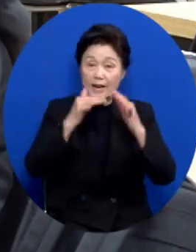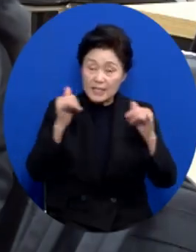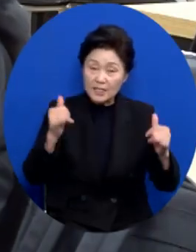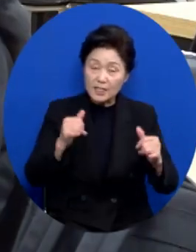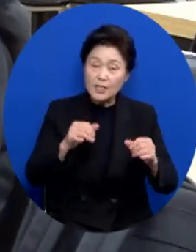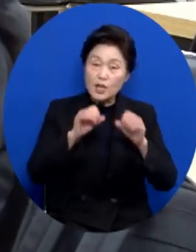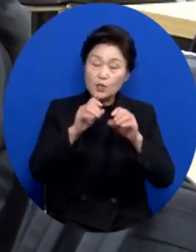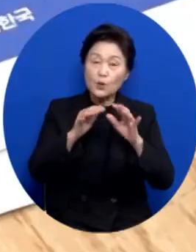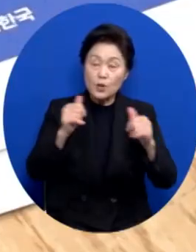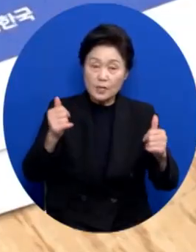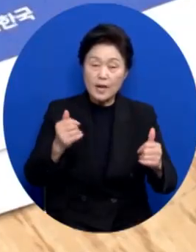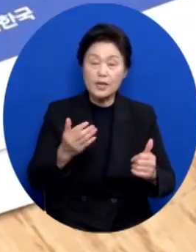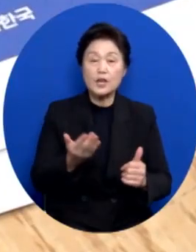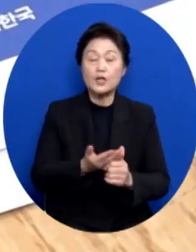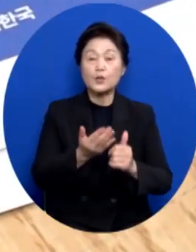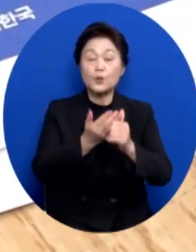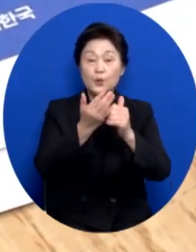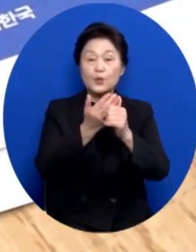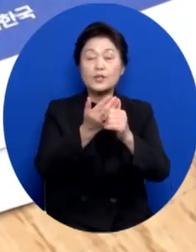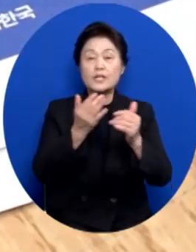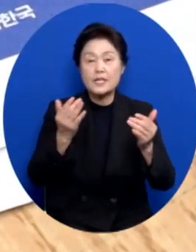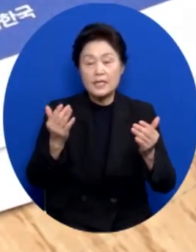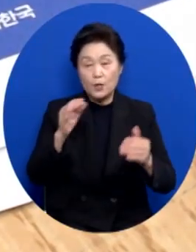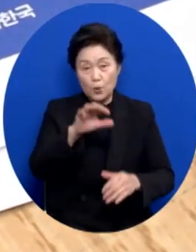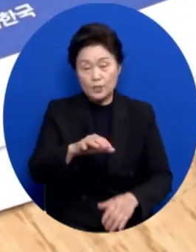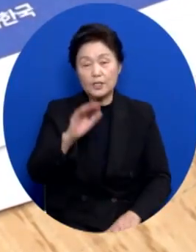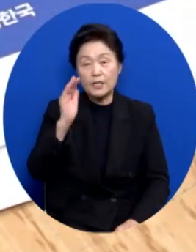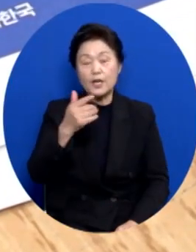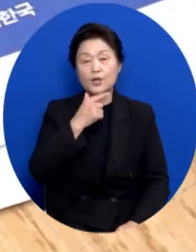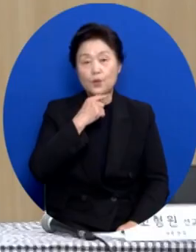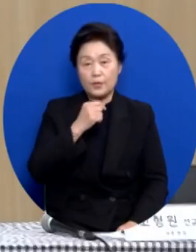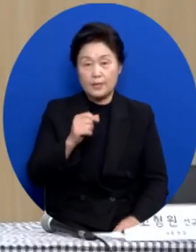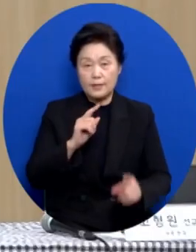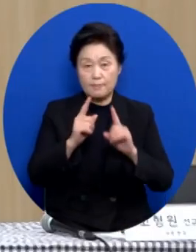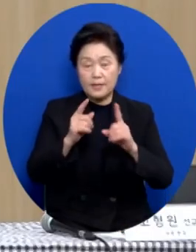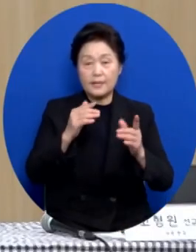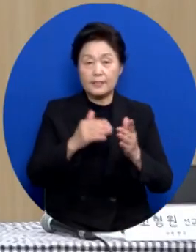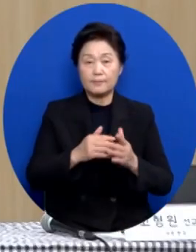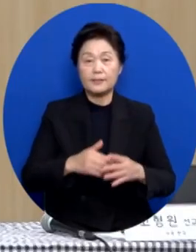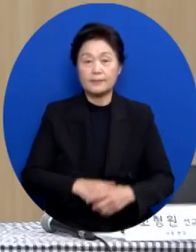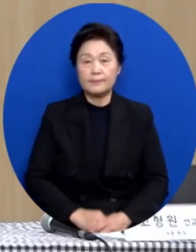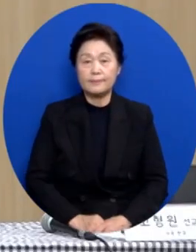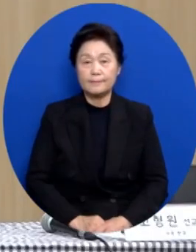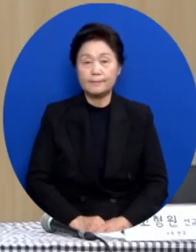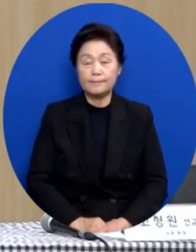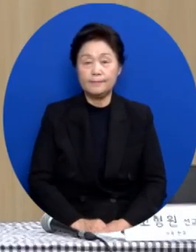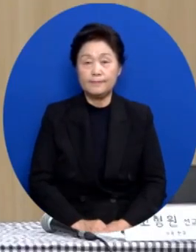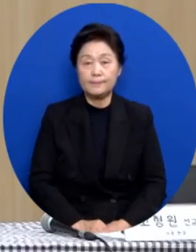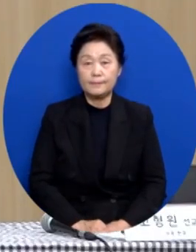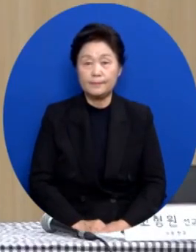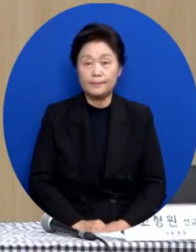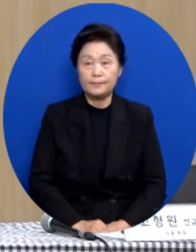세워가는 마중물의 역할을 감당하는 자리가 되길 기대했습니다. CTS 뉴스 김인혜입니다.